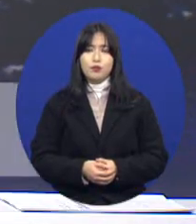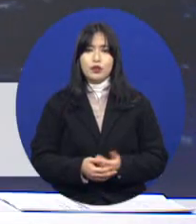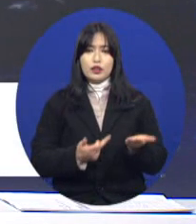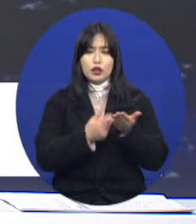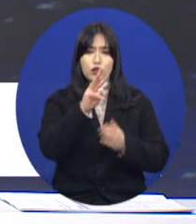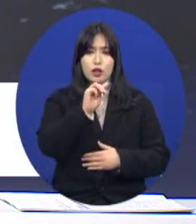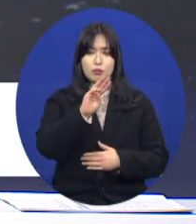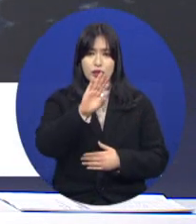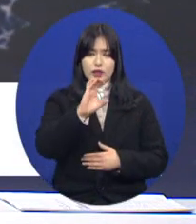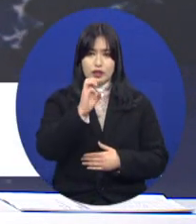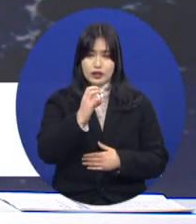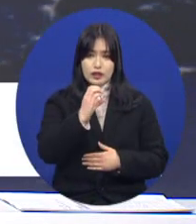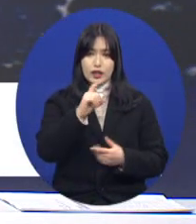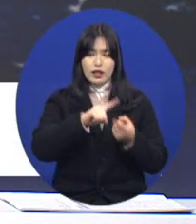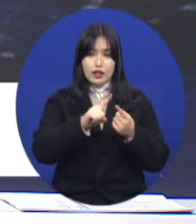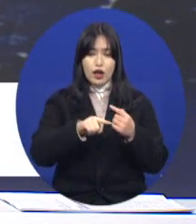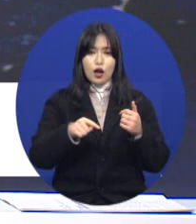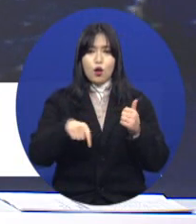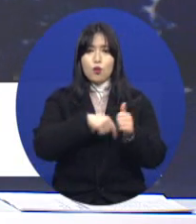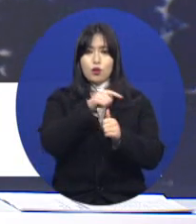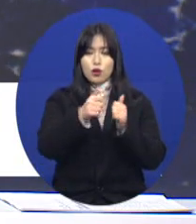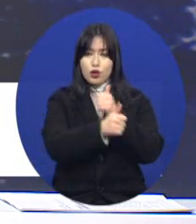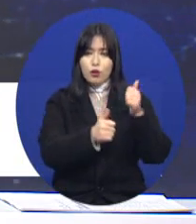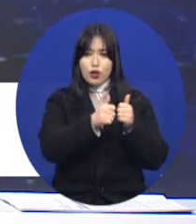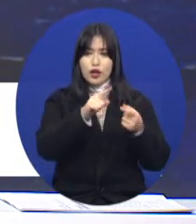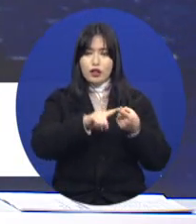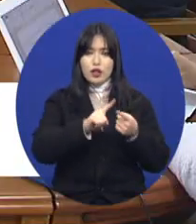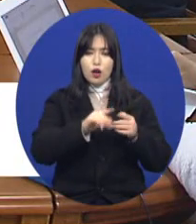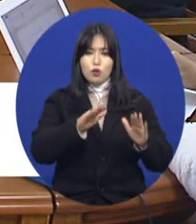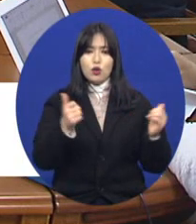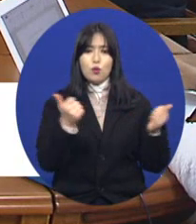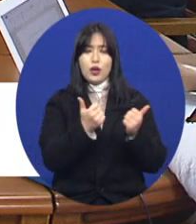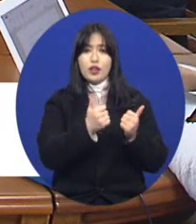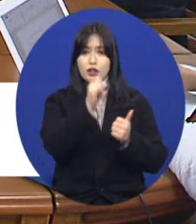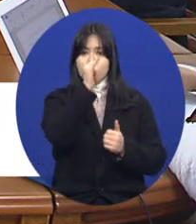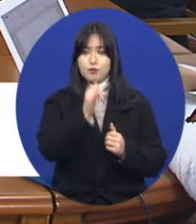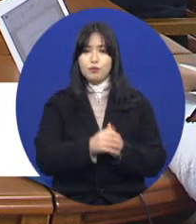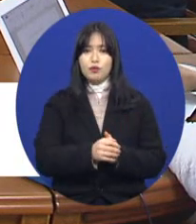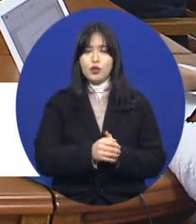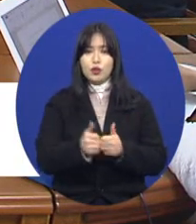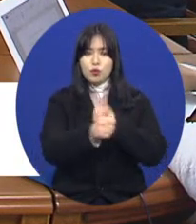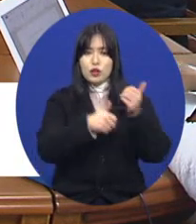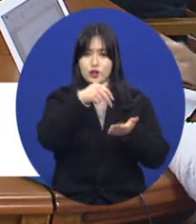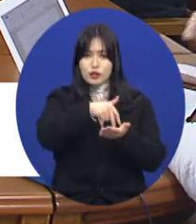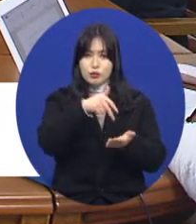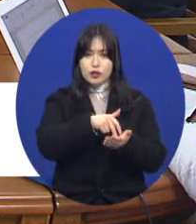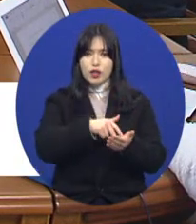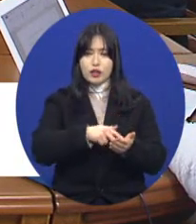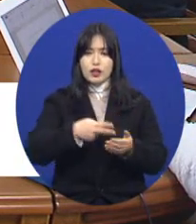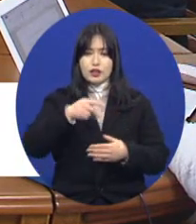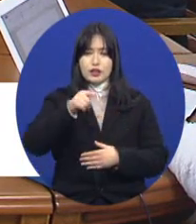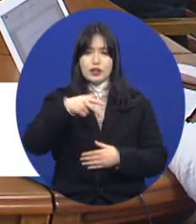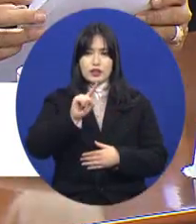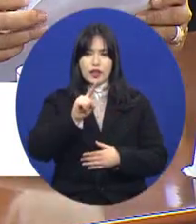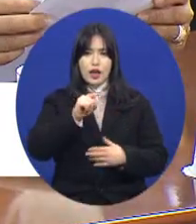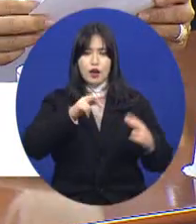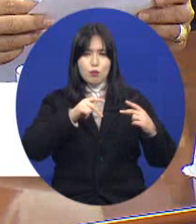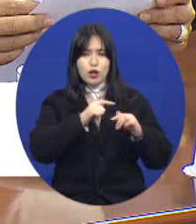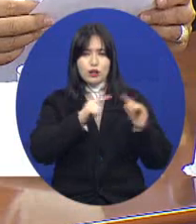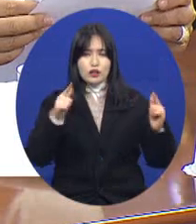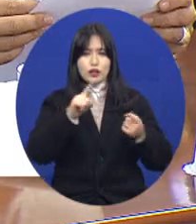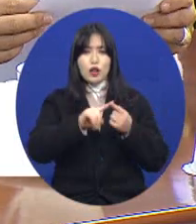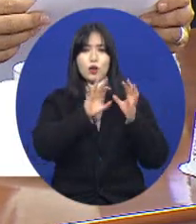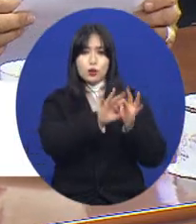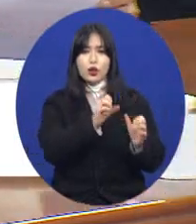전 mbc 2월 시청자 위원회 가 오늘 본사 회의실에서 일 이었습니다 위원들은 시사토크 프로그램 명쾌한 주 를 통해